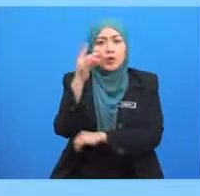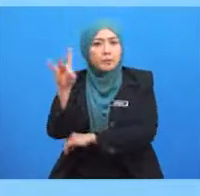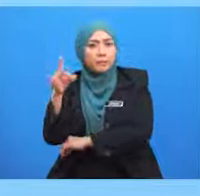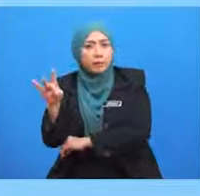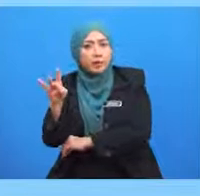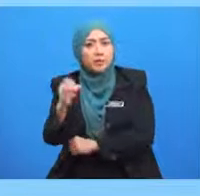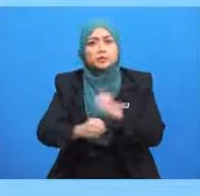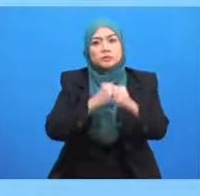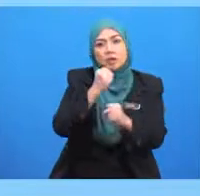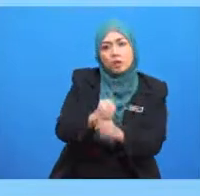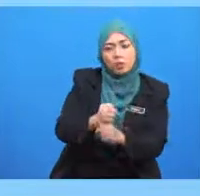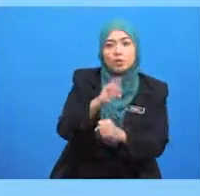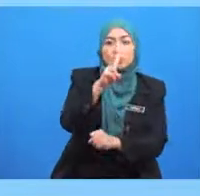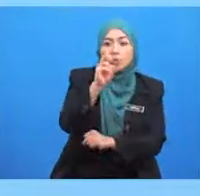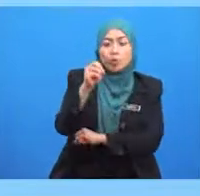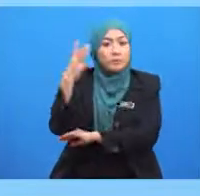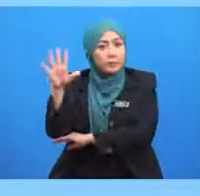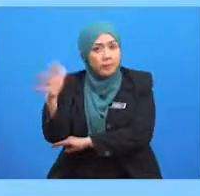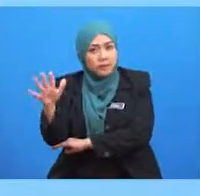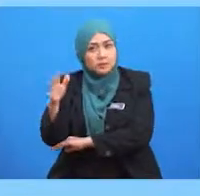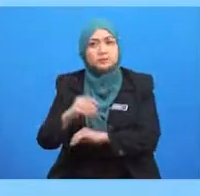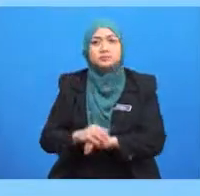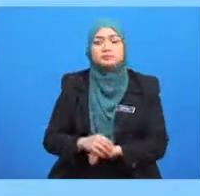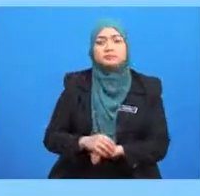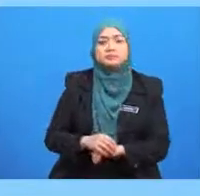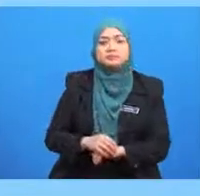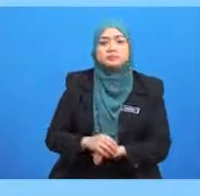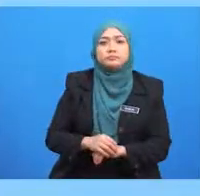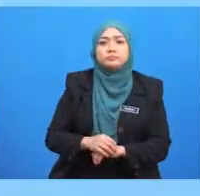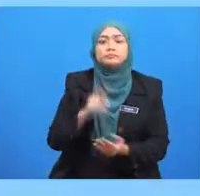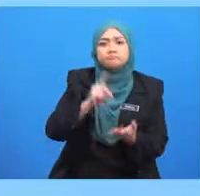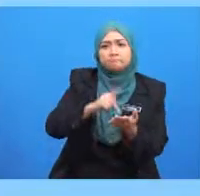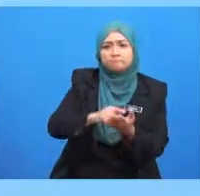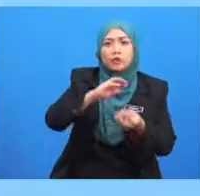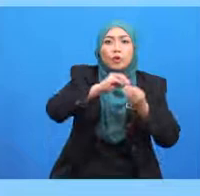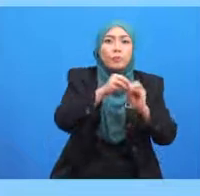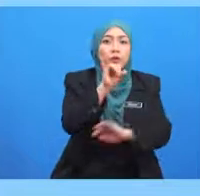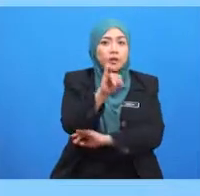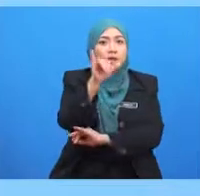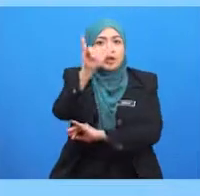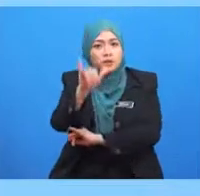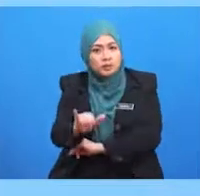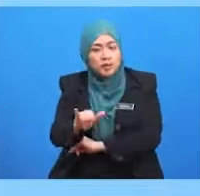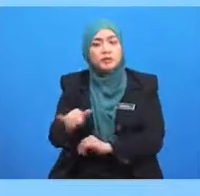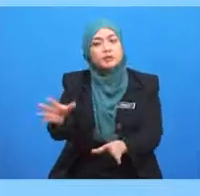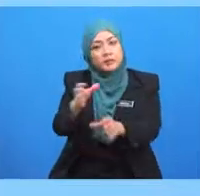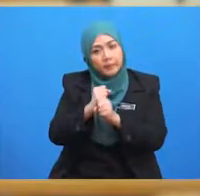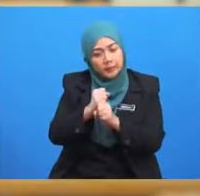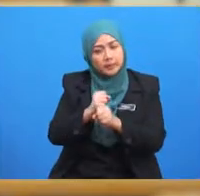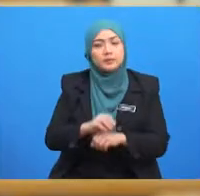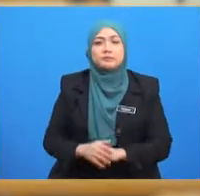tahun 2015 tafsirkan numbur indeks yang diperolehi